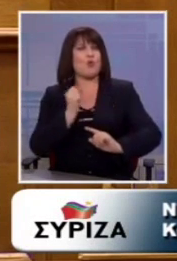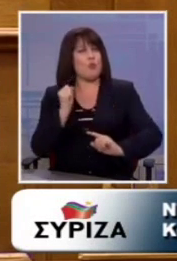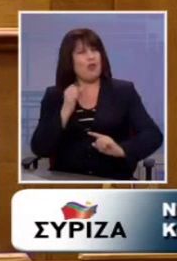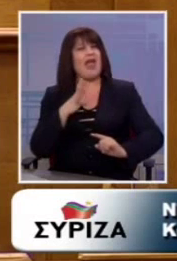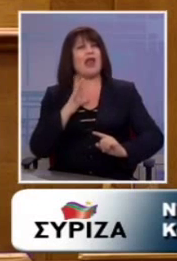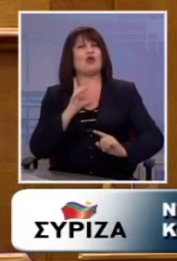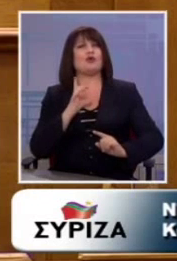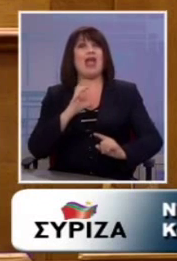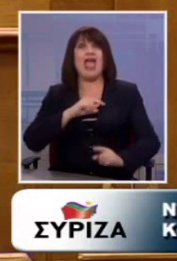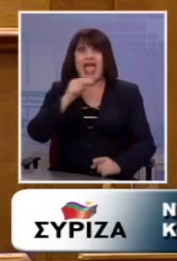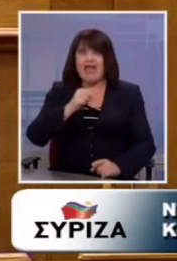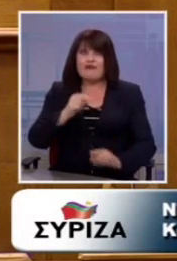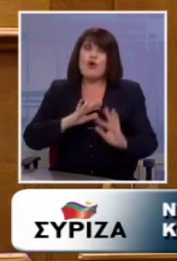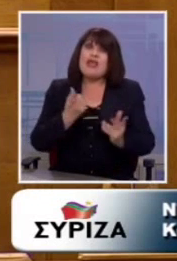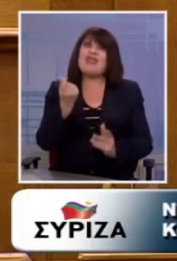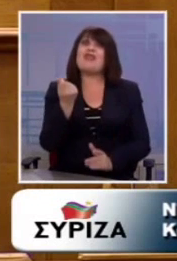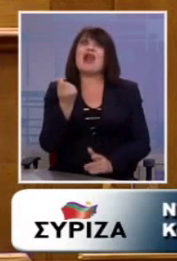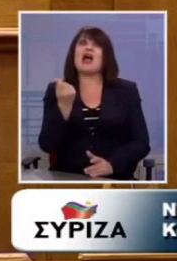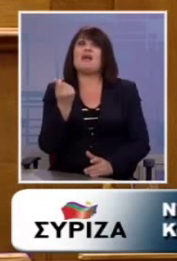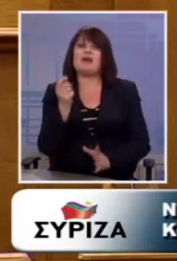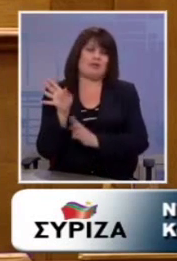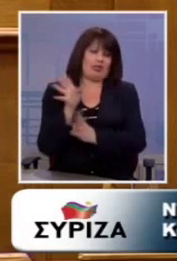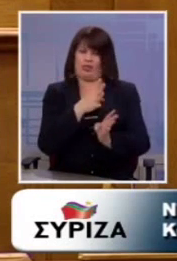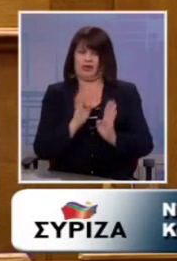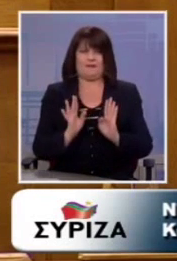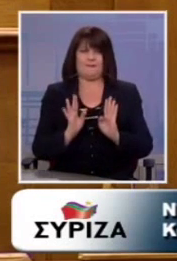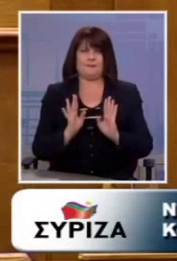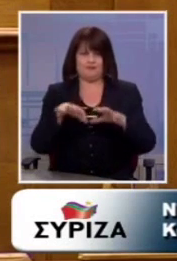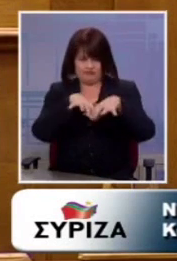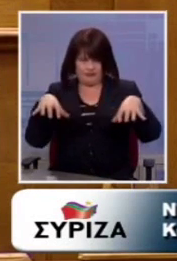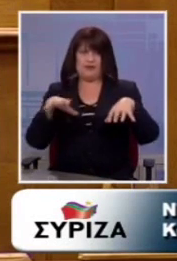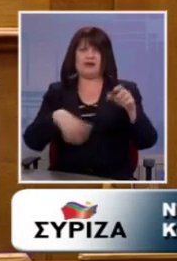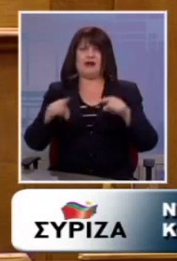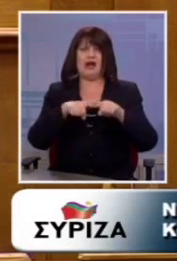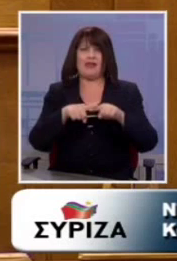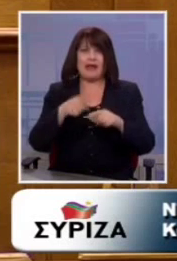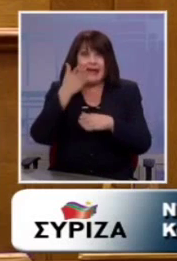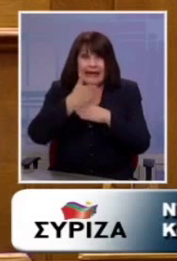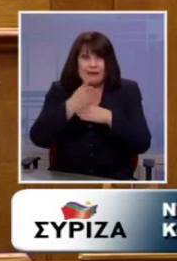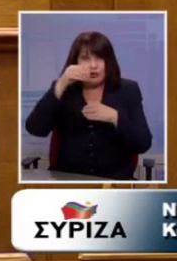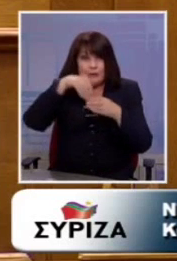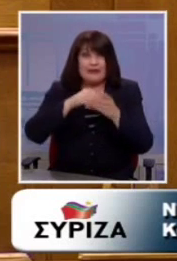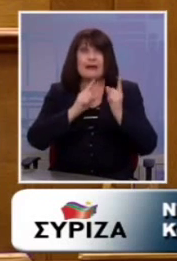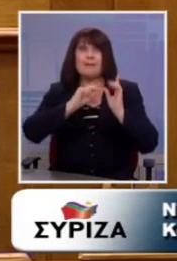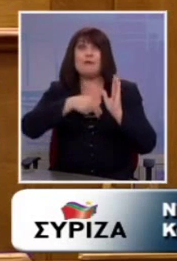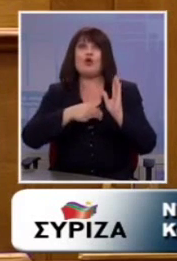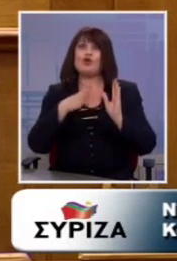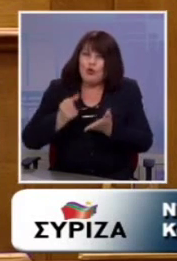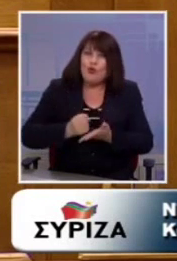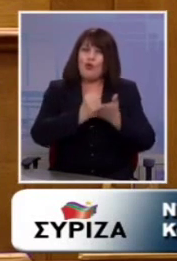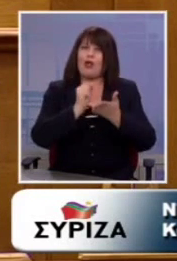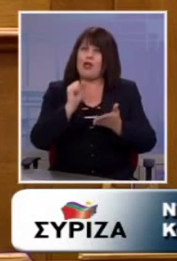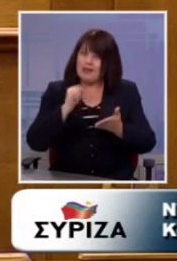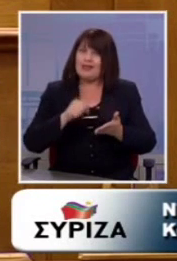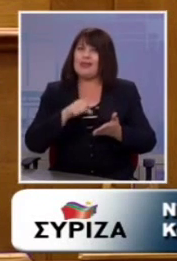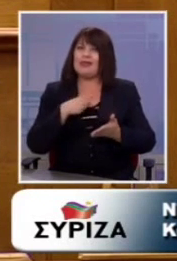συζήτηση ευρώ ή δραχμή, που είναι αποπροσανατολιστική, διχαστική, κρύβονται οι δυνάμεις του μνημονίου, που θέλουν να μεταθέσουν τα